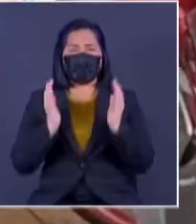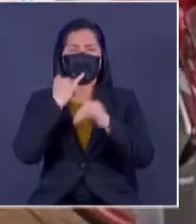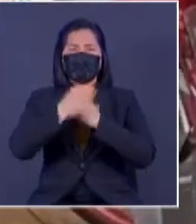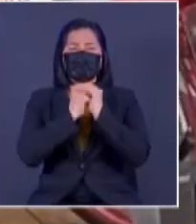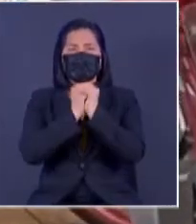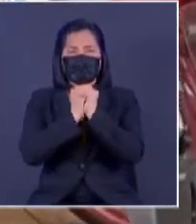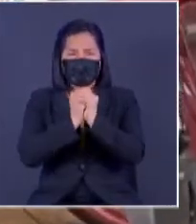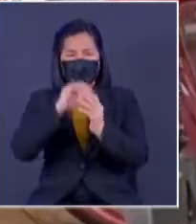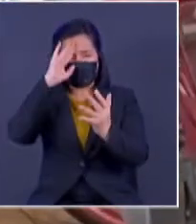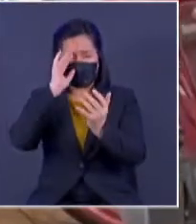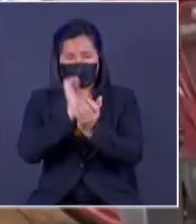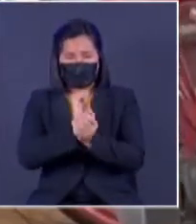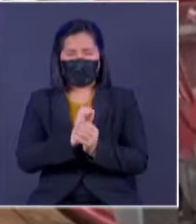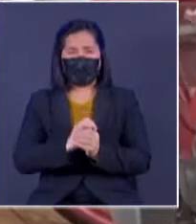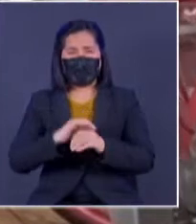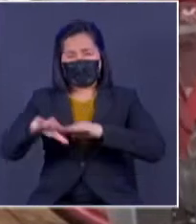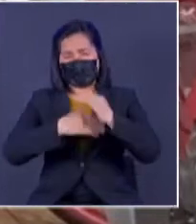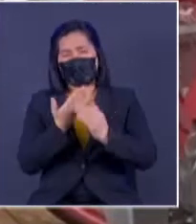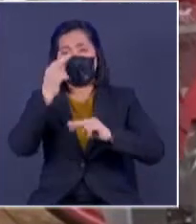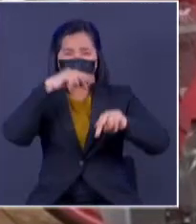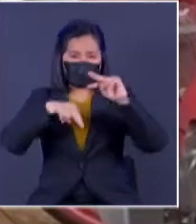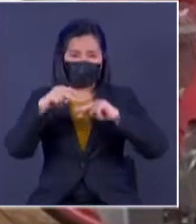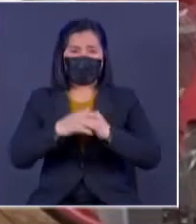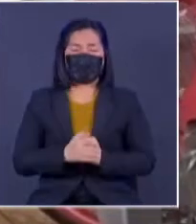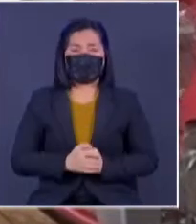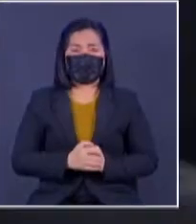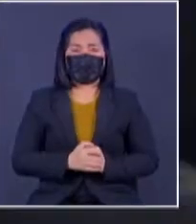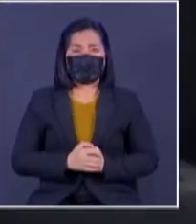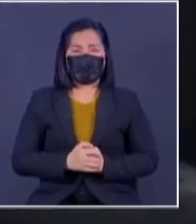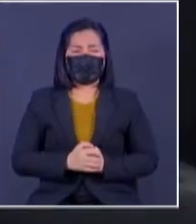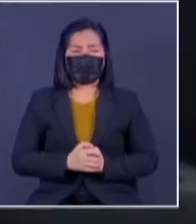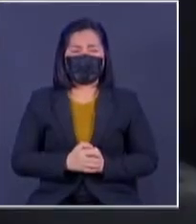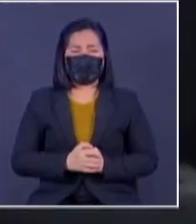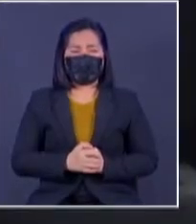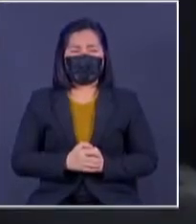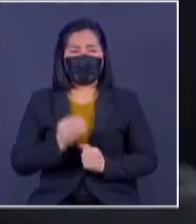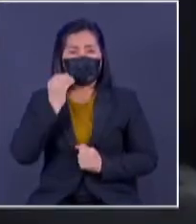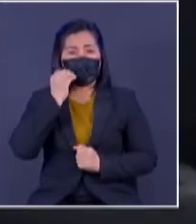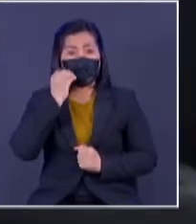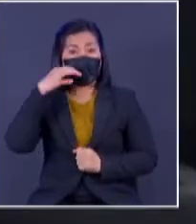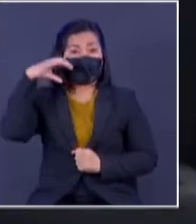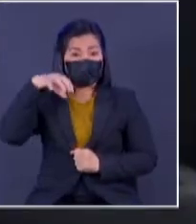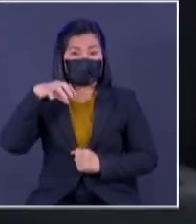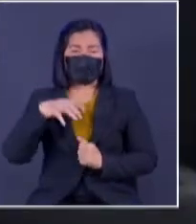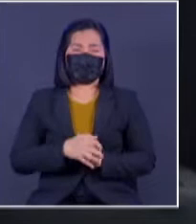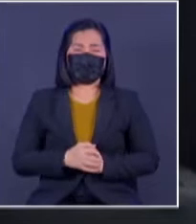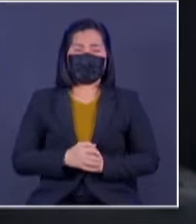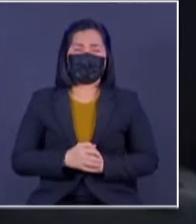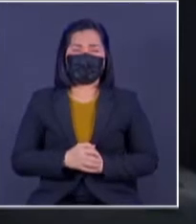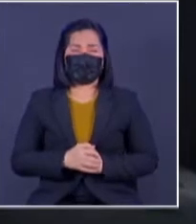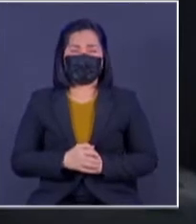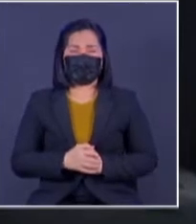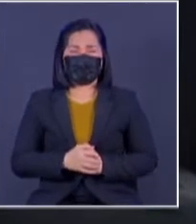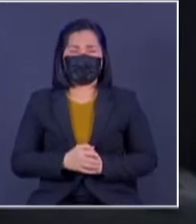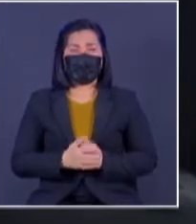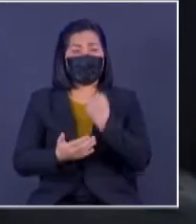ครับตำรวจกองปราบปรามนำหมายค้นศาลอาญาเข้าไปตรวจค้นที่ทาวน์โฮมหลังหนึ่งฮะที่หมู่บ้านไพลิน